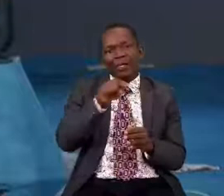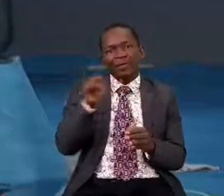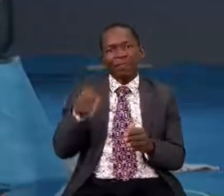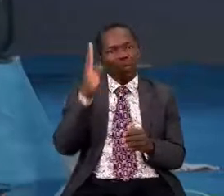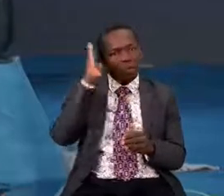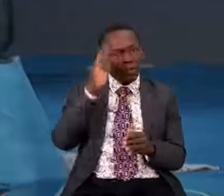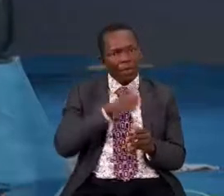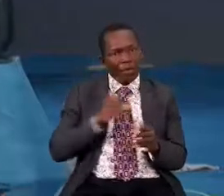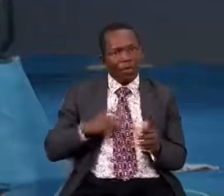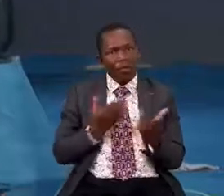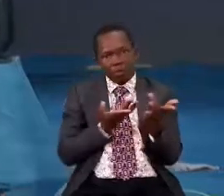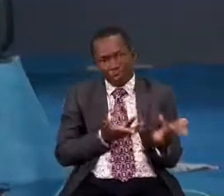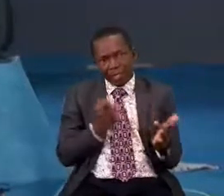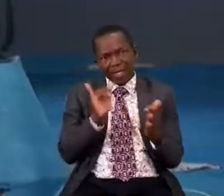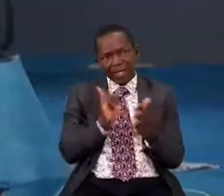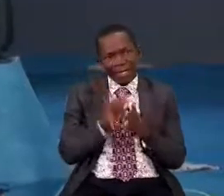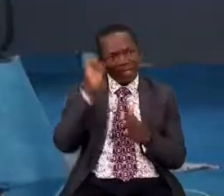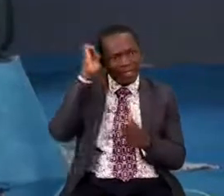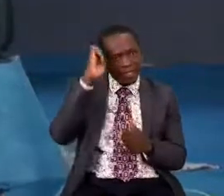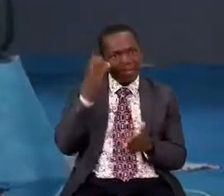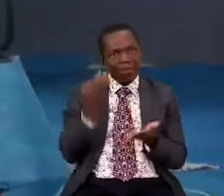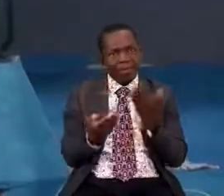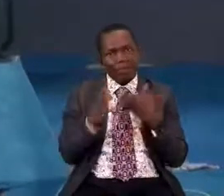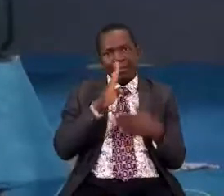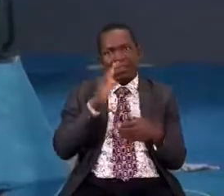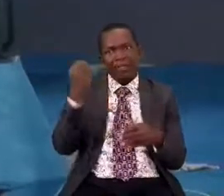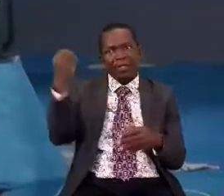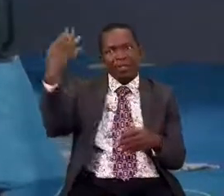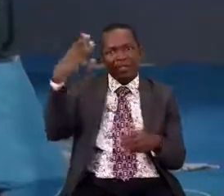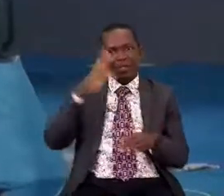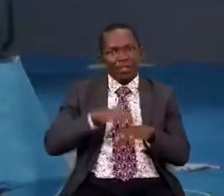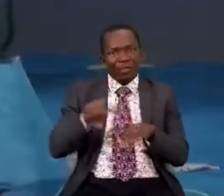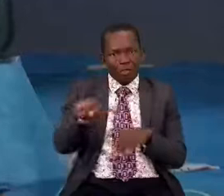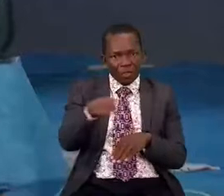Et il se lèvera pour vous faire miséricorde.